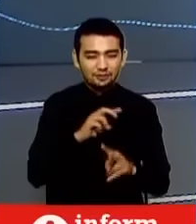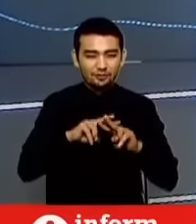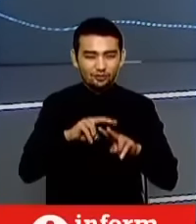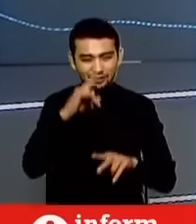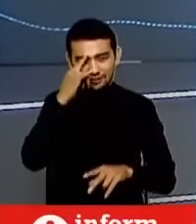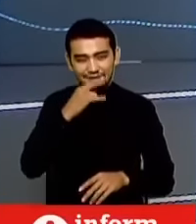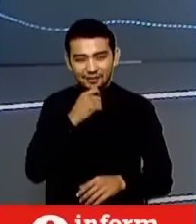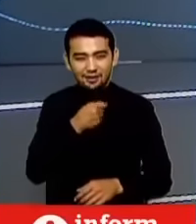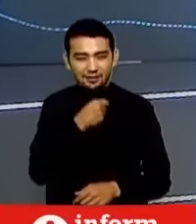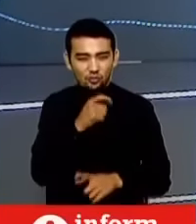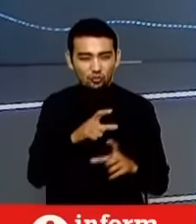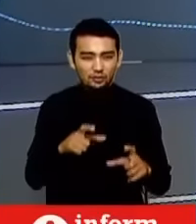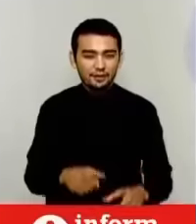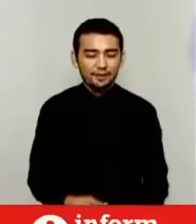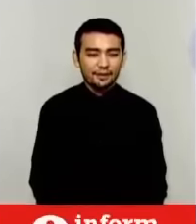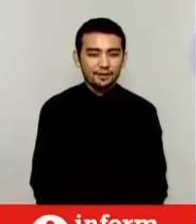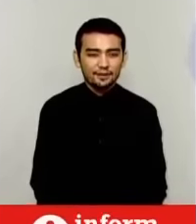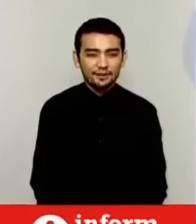казахстанской эстрады.